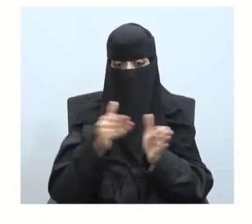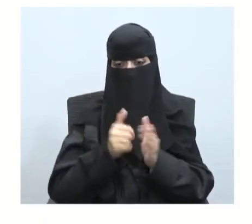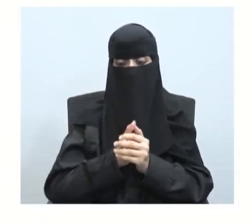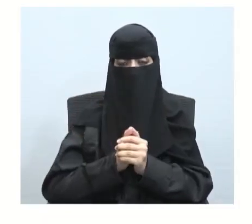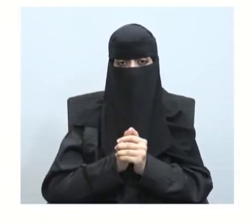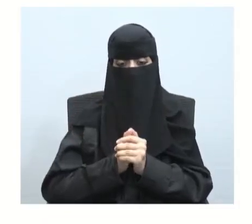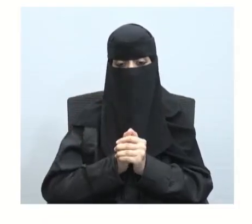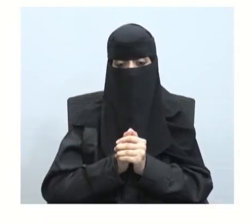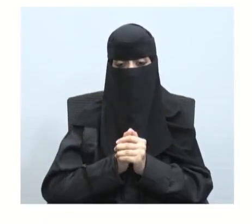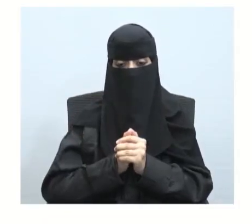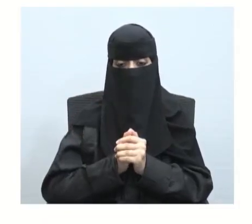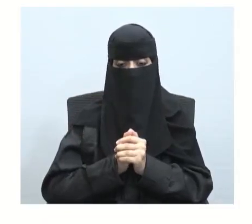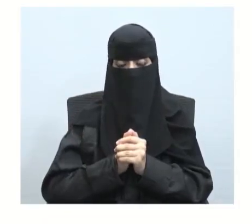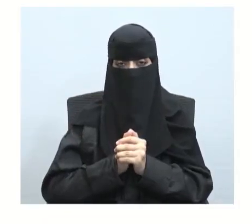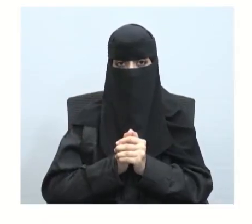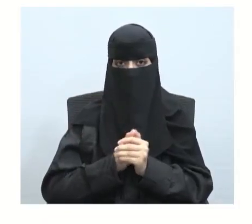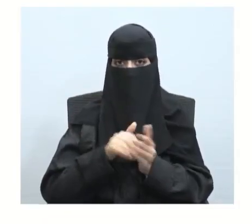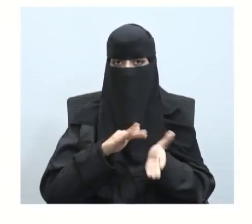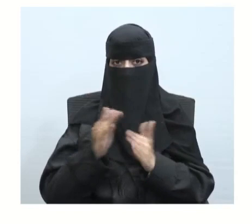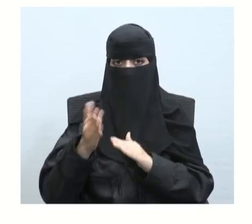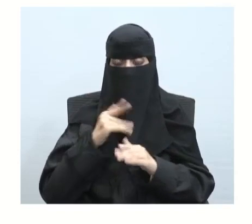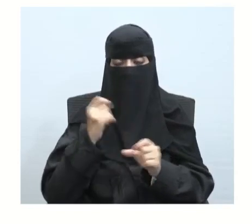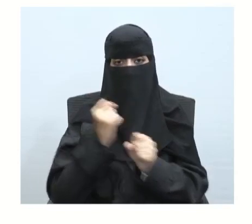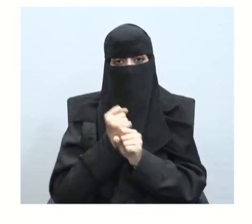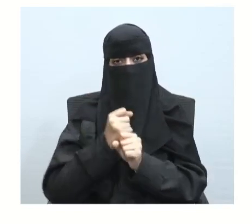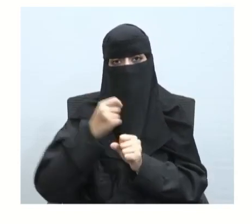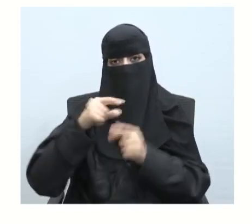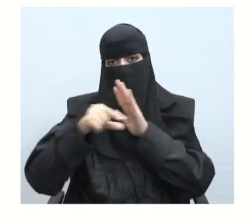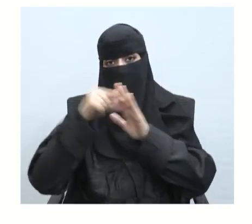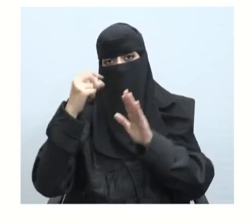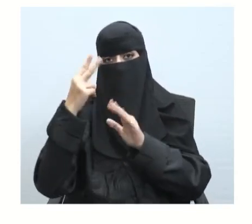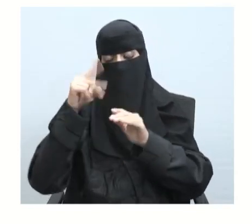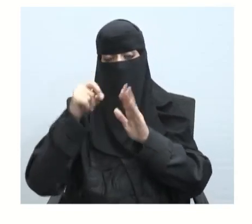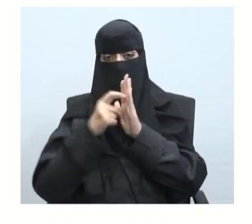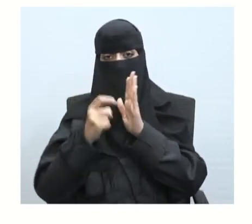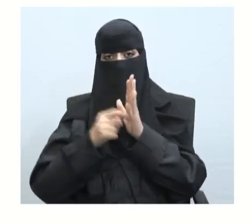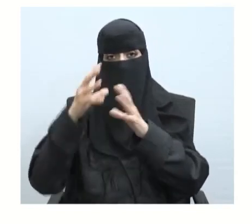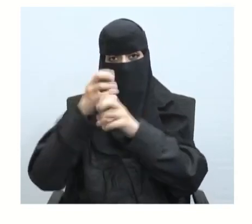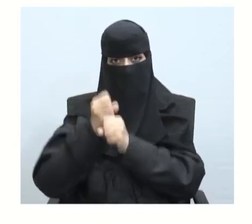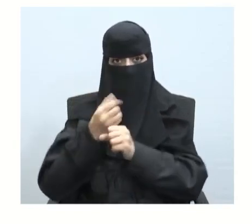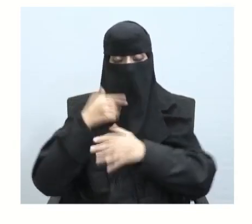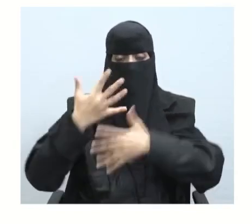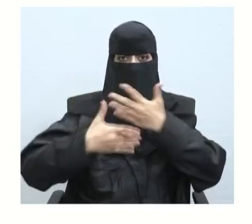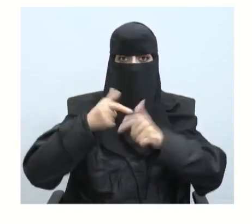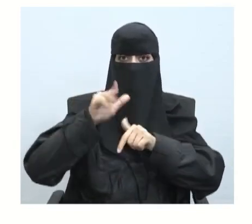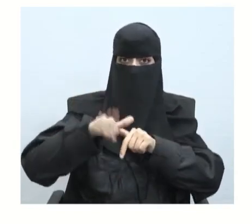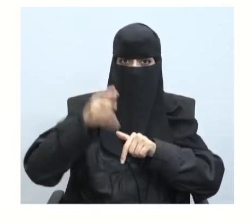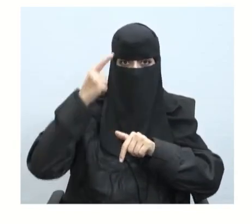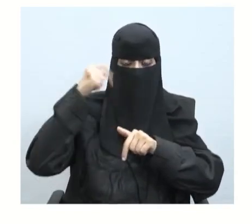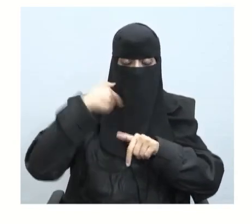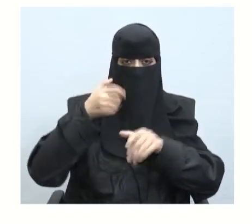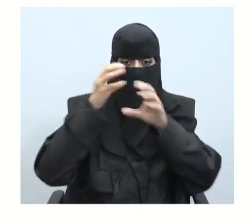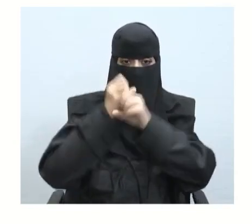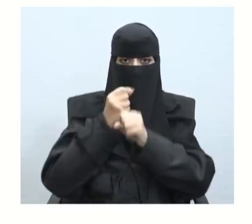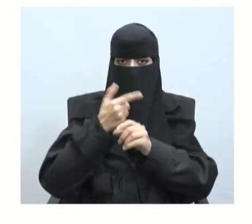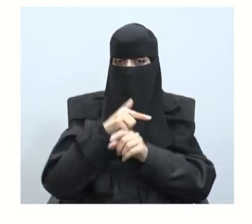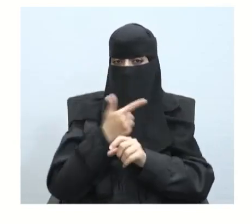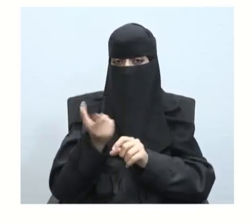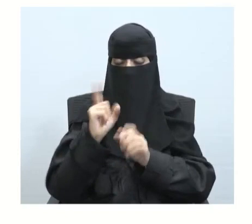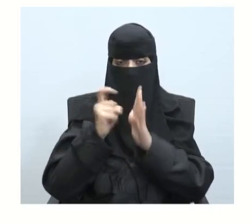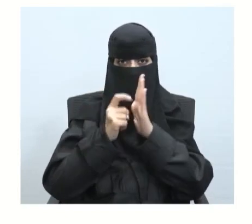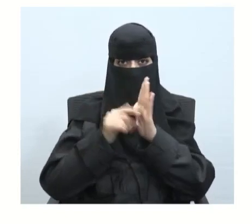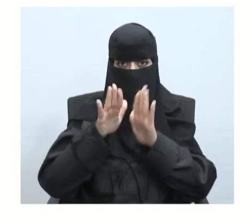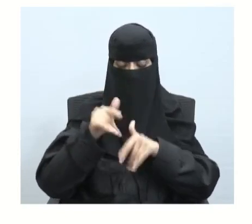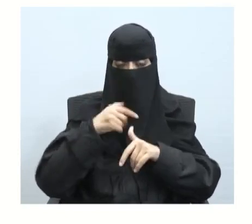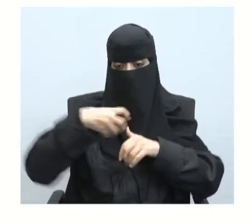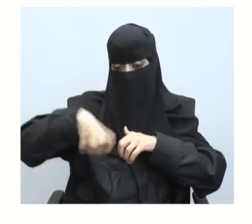الناحيه بالنسبه للتطبيق او الدرس الثاني قانون حفظ الطاقه عرفنا ان الطاقه محفوظه في اي نظام